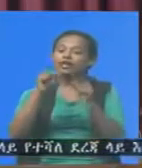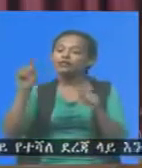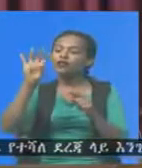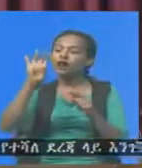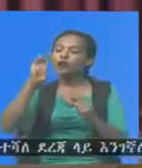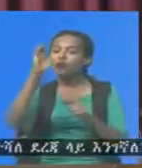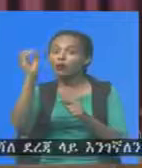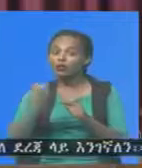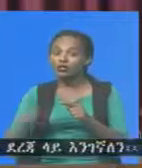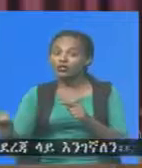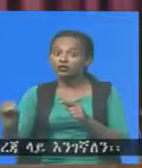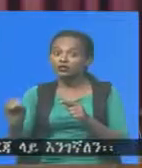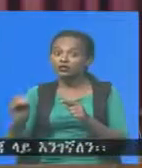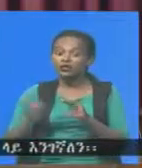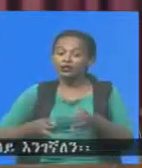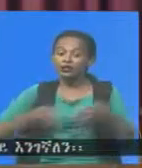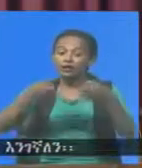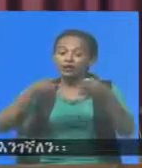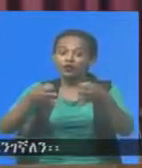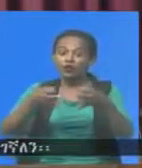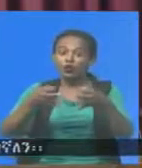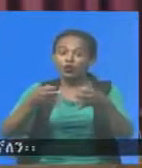ከ30-40% የምናዘዋውረውን ድርሻ